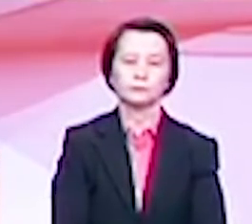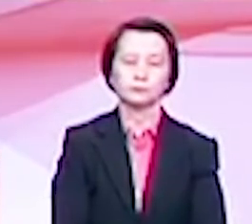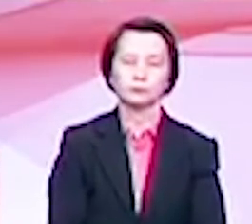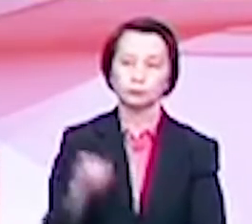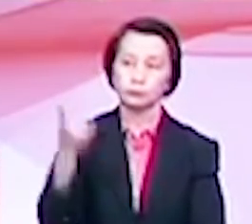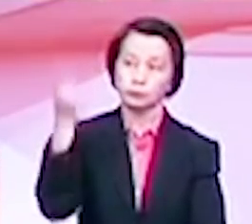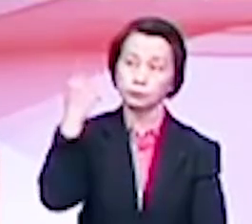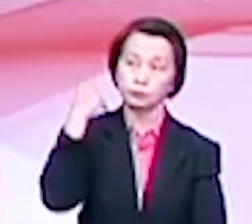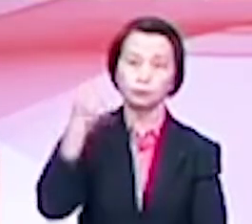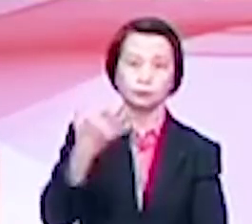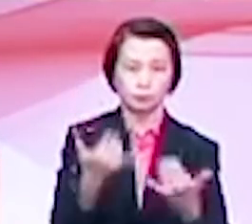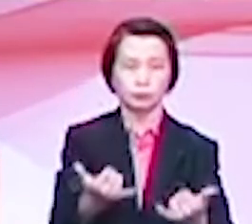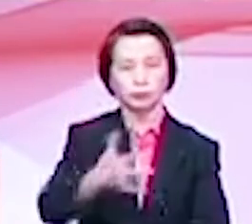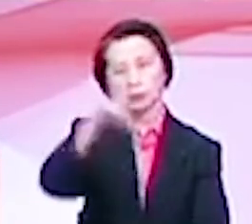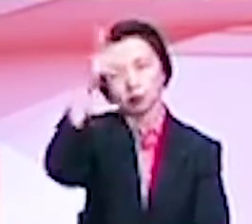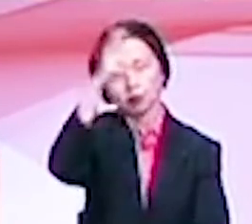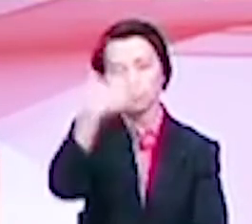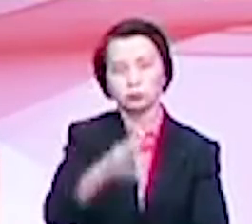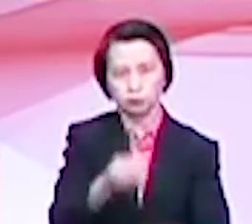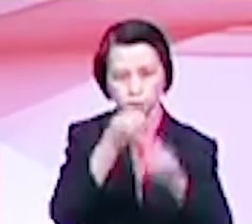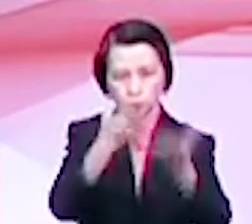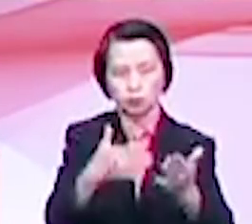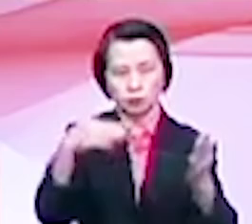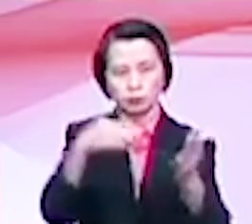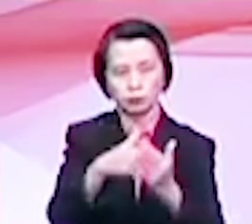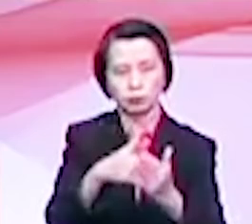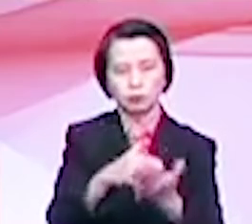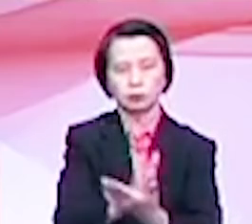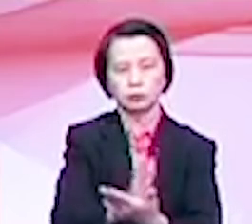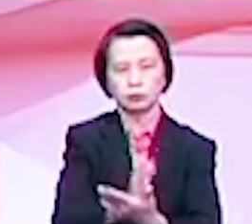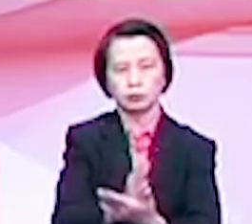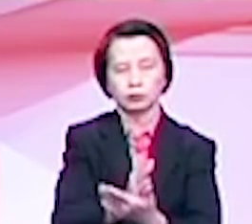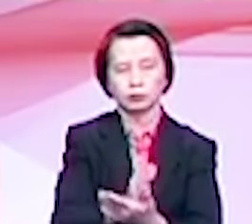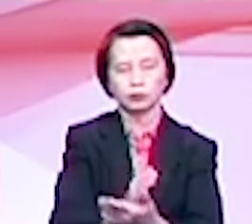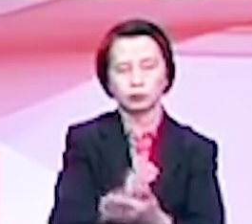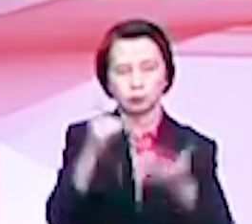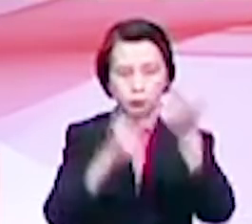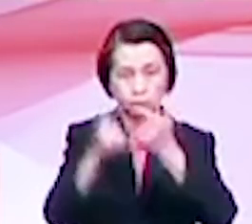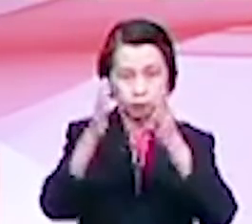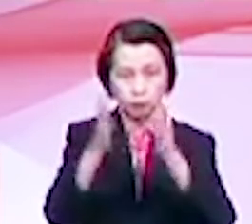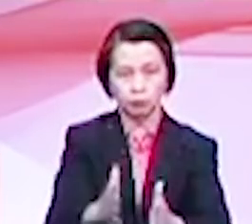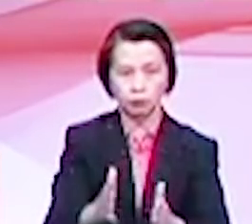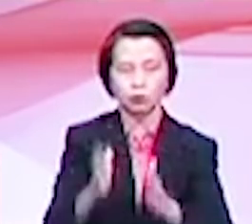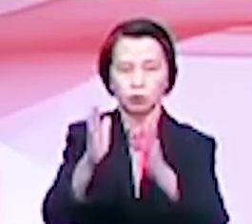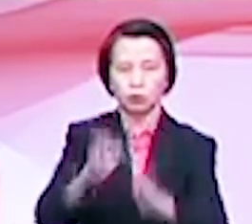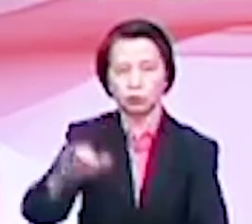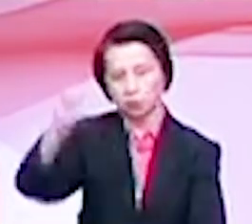Baru-baru ini kerajaan telah mengumumkan sekatan sementara ke atas pengembara warga India